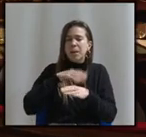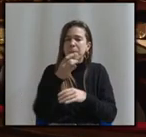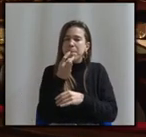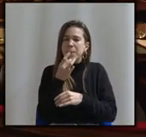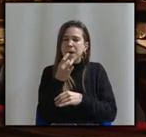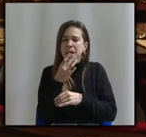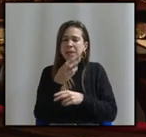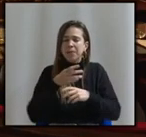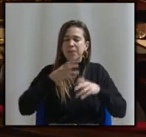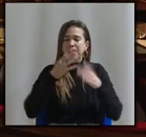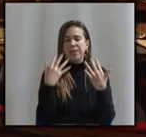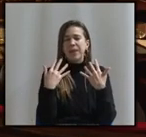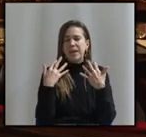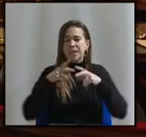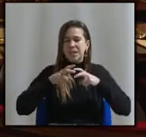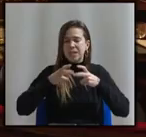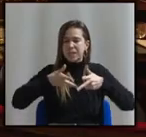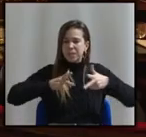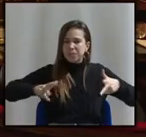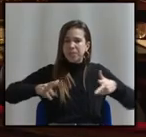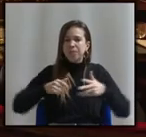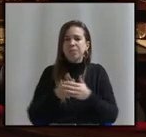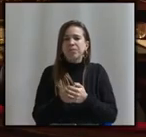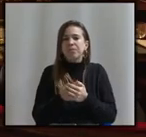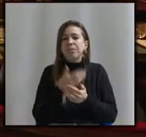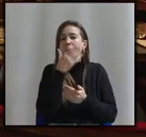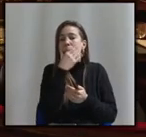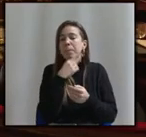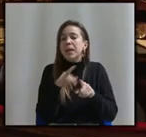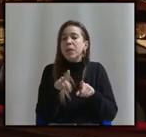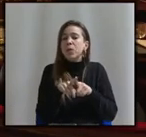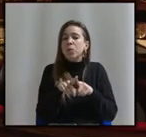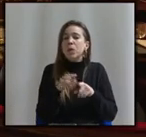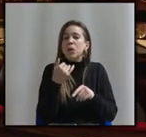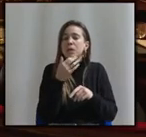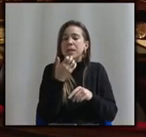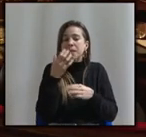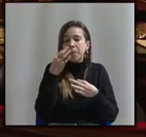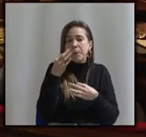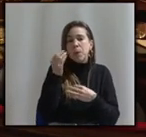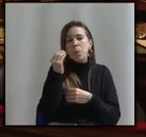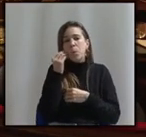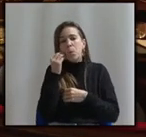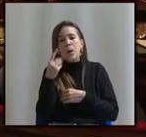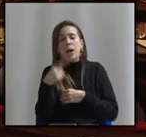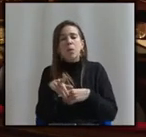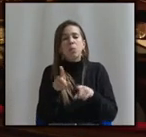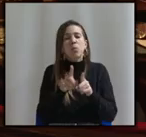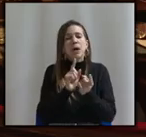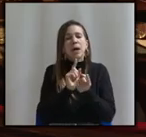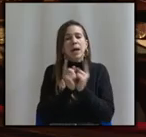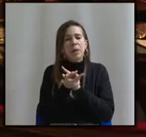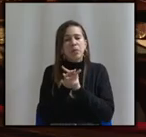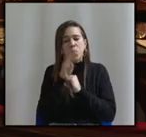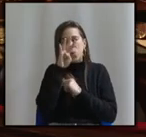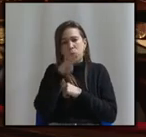endavant. Sí, ens ha arribat que sembla ser que hi ha hagut no sabem si és veritat o no, que hi ha hagut una modificació dels horaris